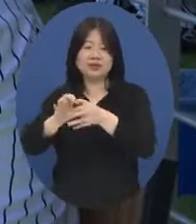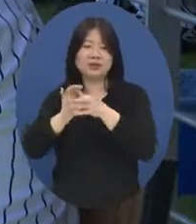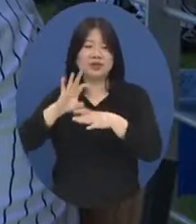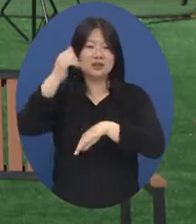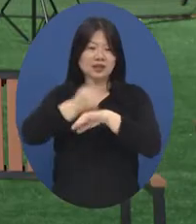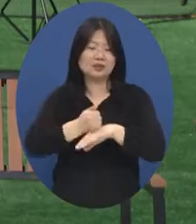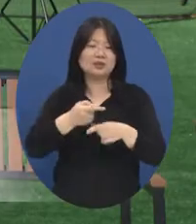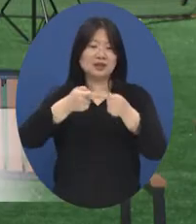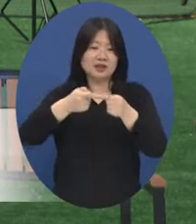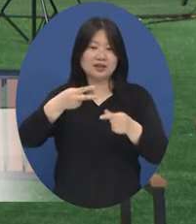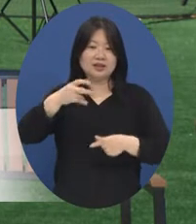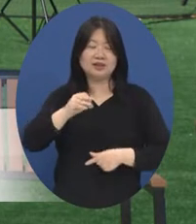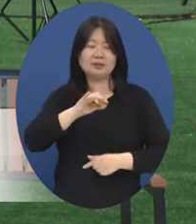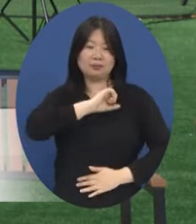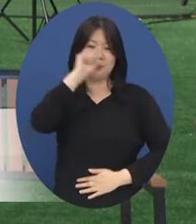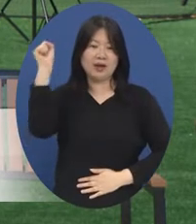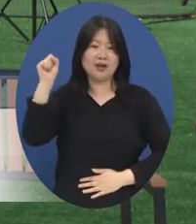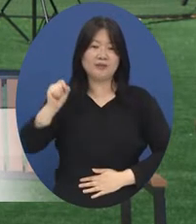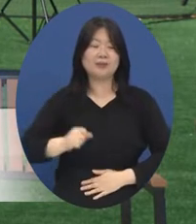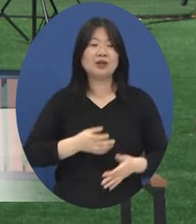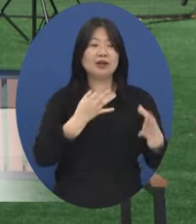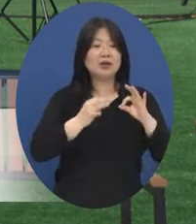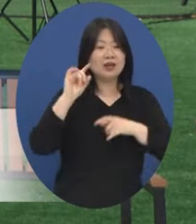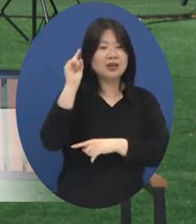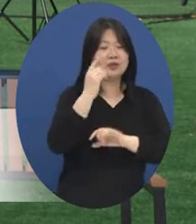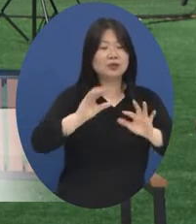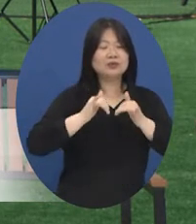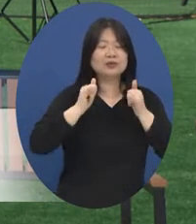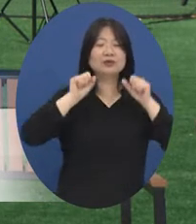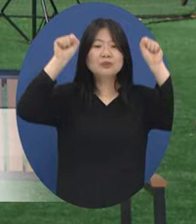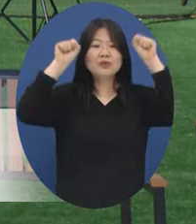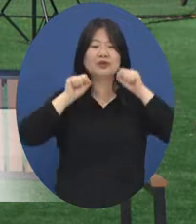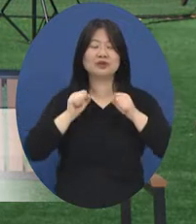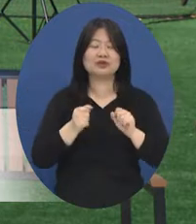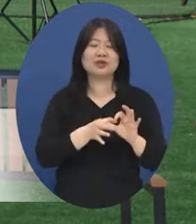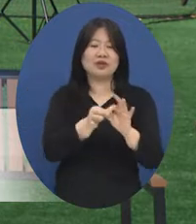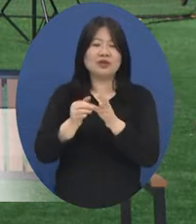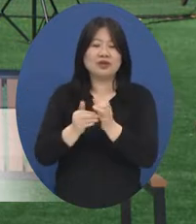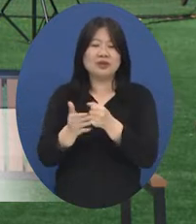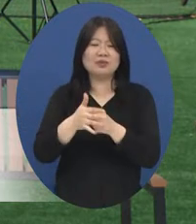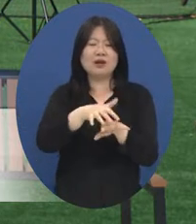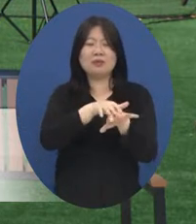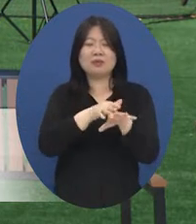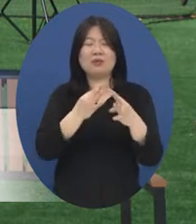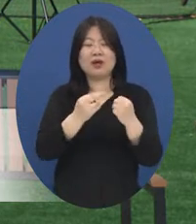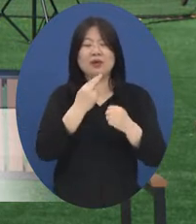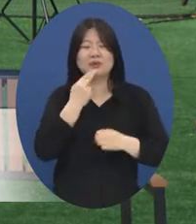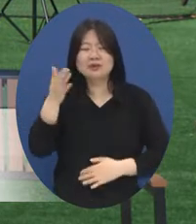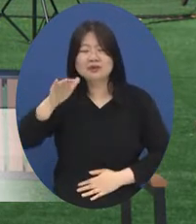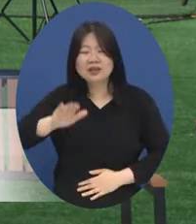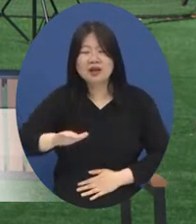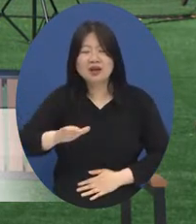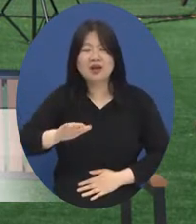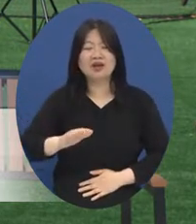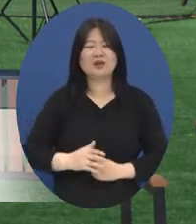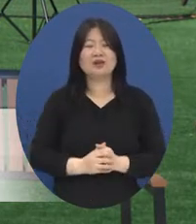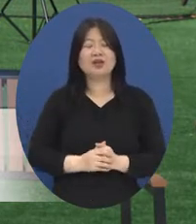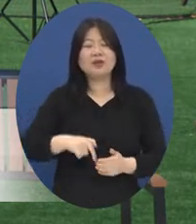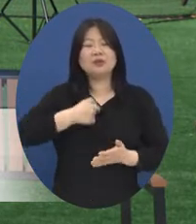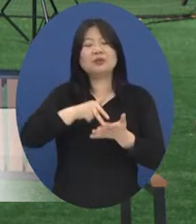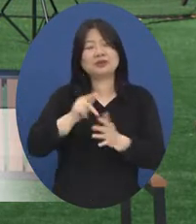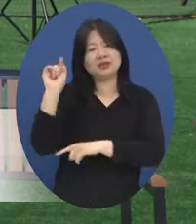가립니다. 프로야구가 뭐 이제 국민 스포츠가 돼가지고 그 인프라가 이렇게 많지는 않습니다. 예, 우리가